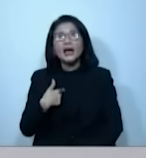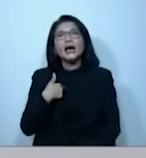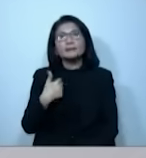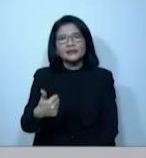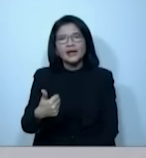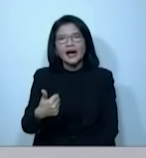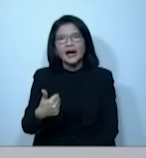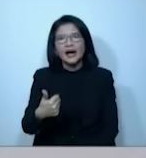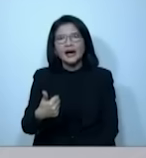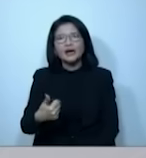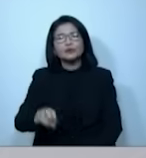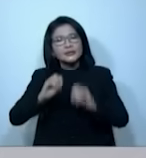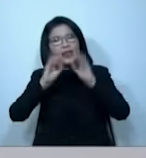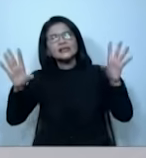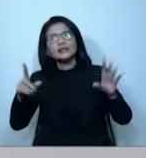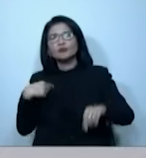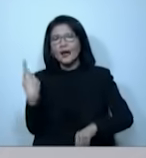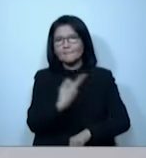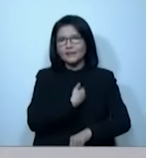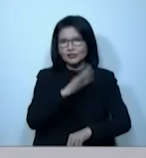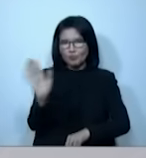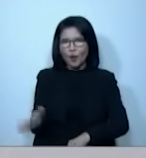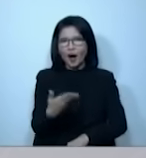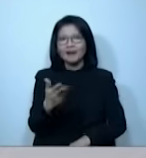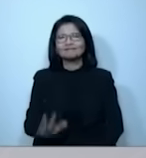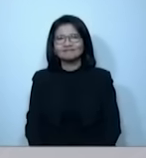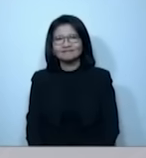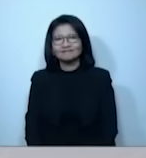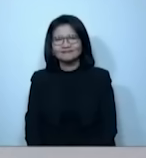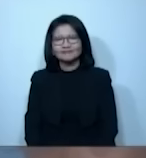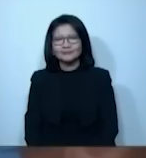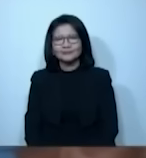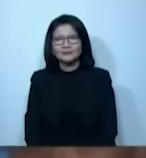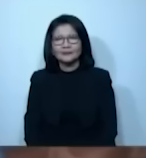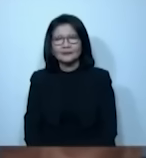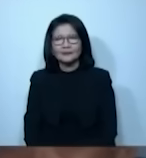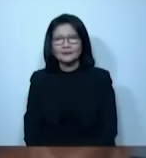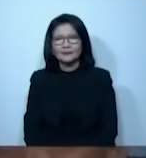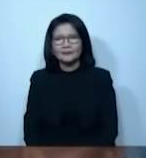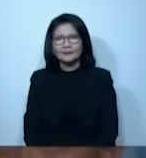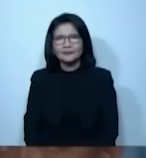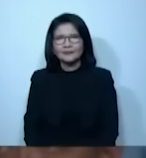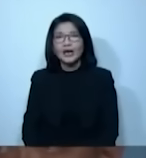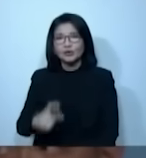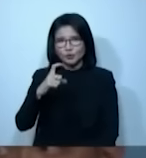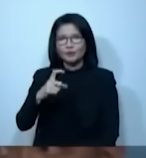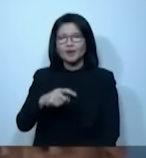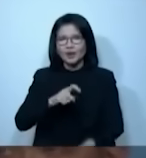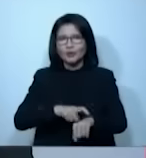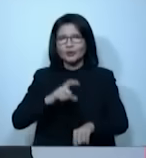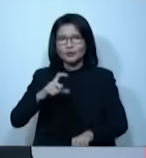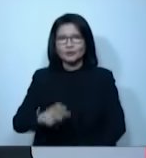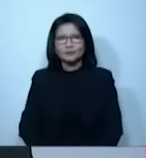suatu pencerahan kepada kami terima kasih waktunya masih ada Bapak ada yang Inkan baik Cukup